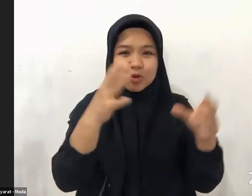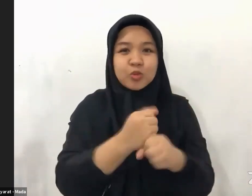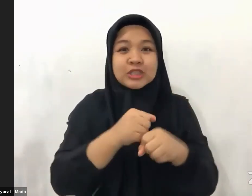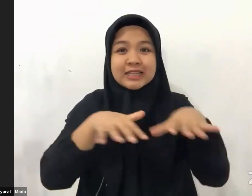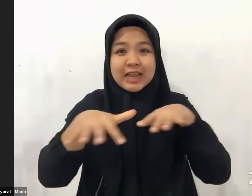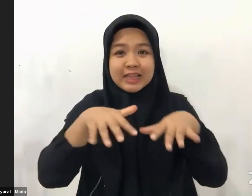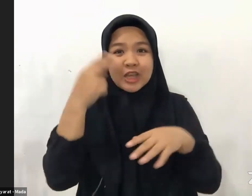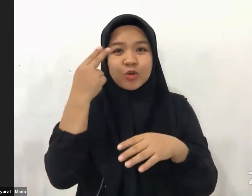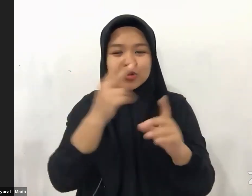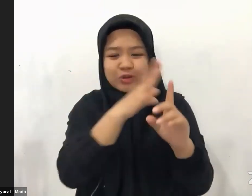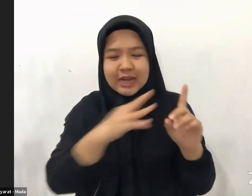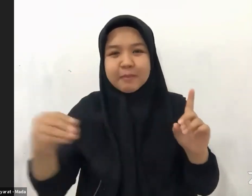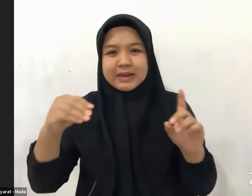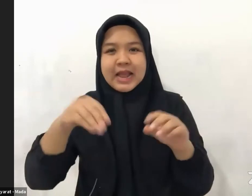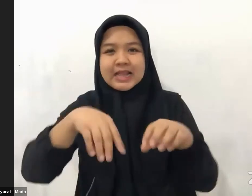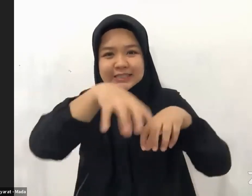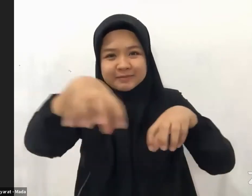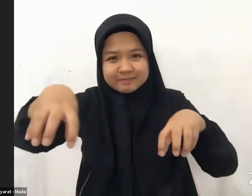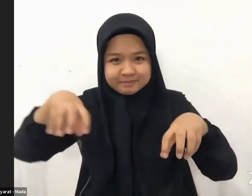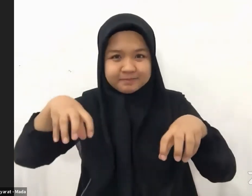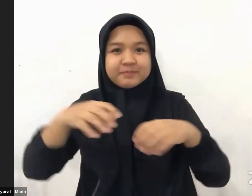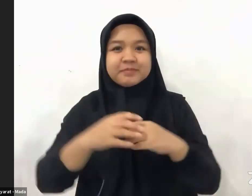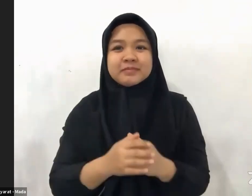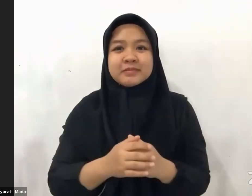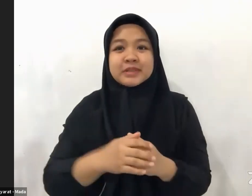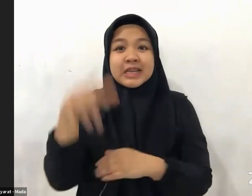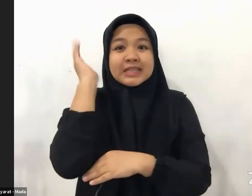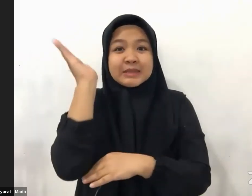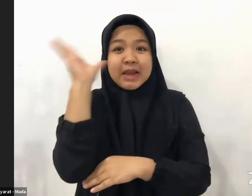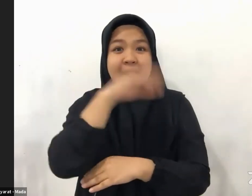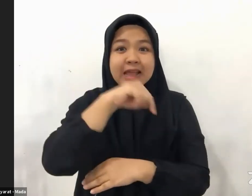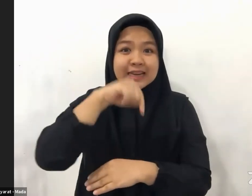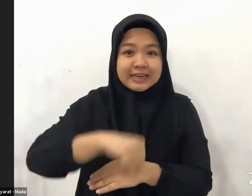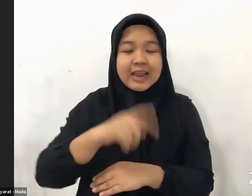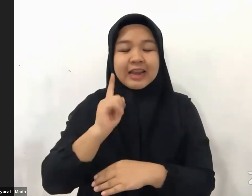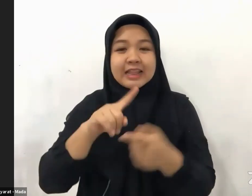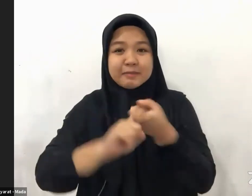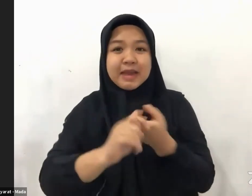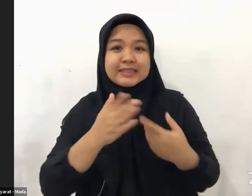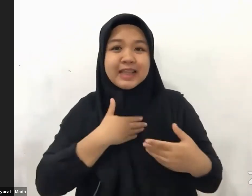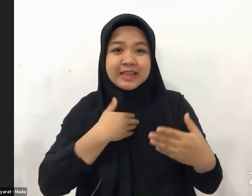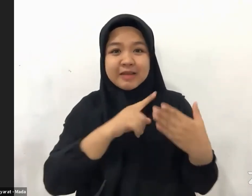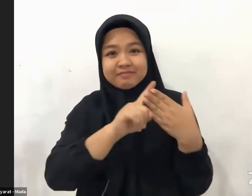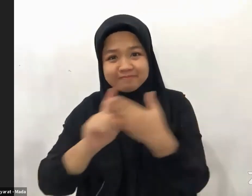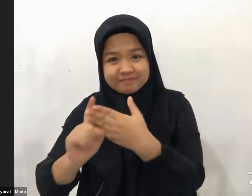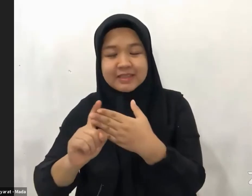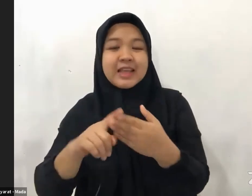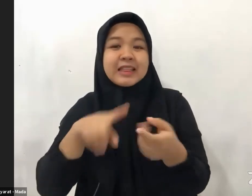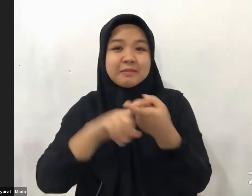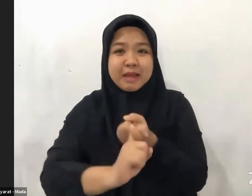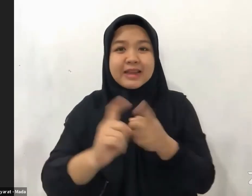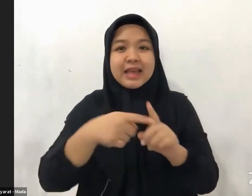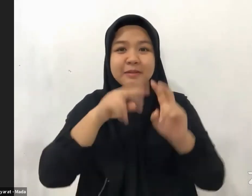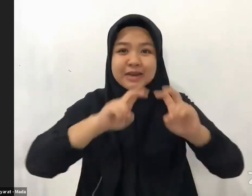untuk Mereplikasi. Seminar daring ini akan dipandu oleh rekan saya, seorang peneliti dari Kementerian Desa Pembangunan